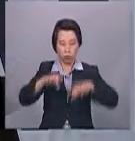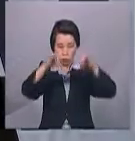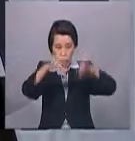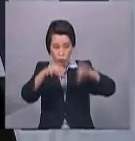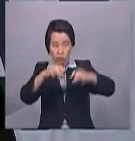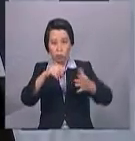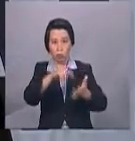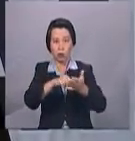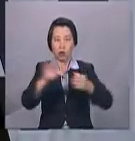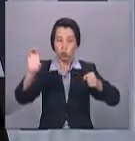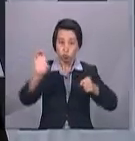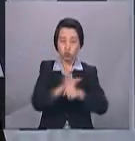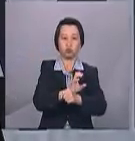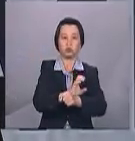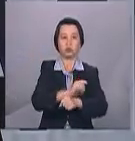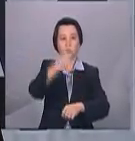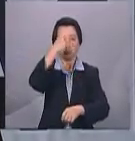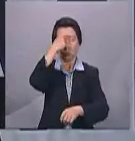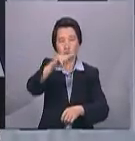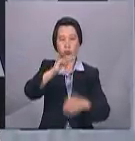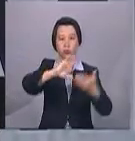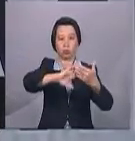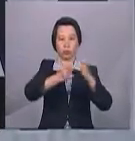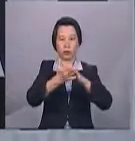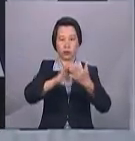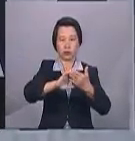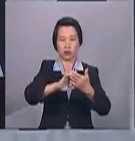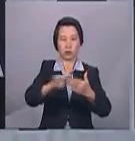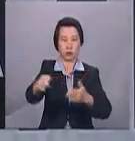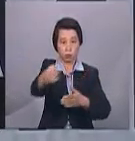ini mencukupi untuk komuniti tersebut.